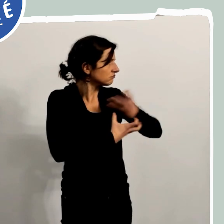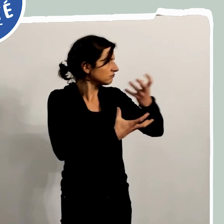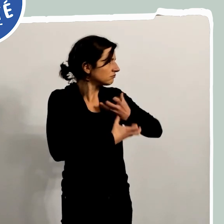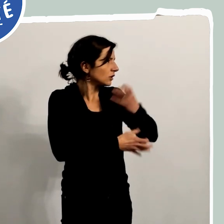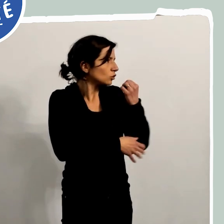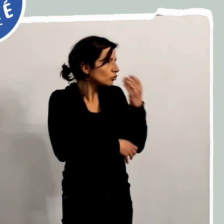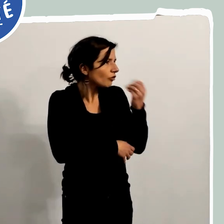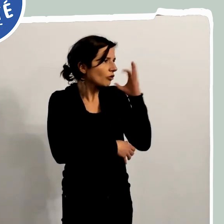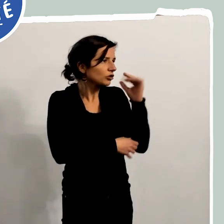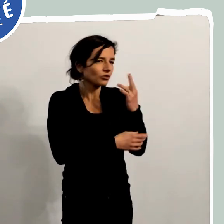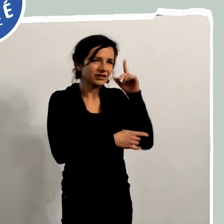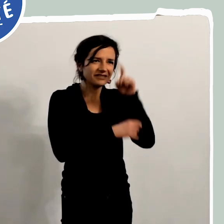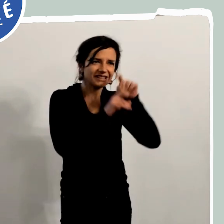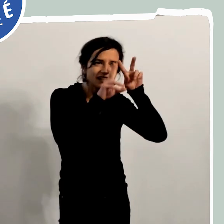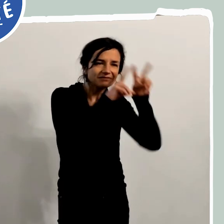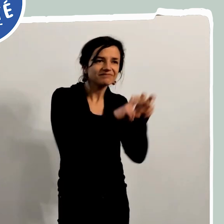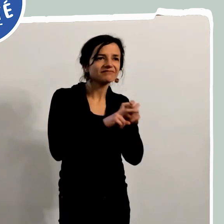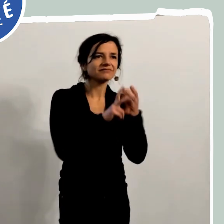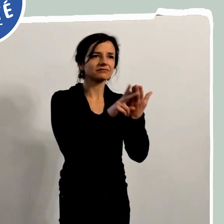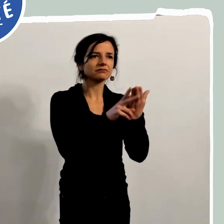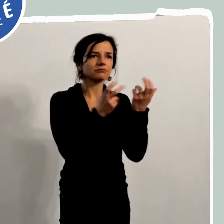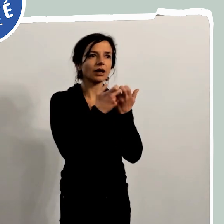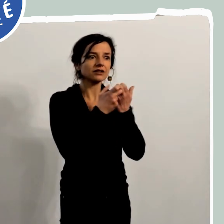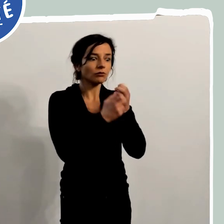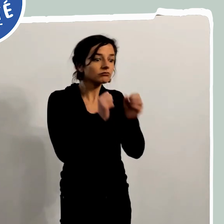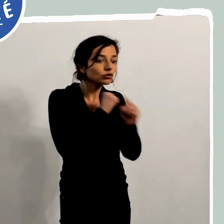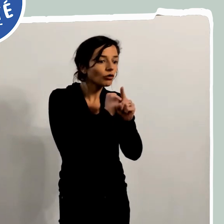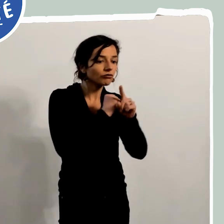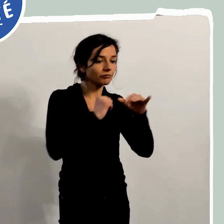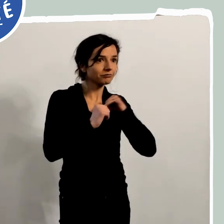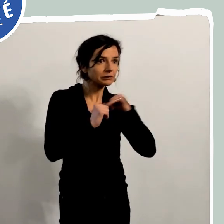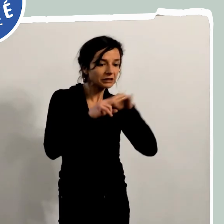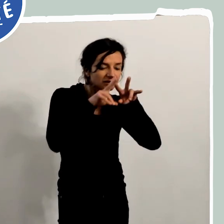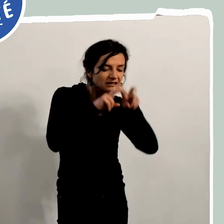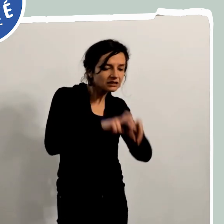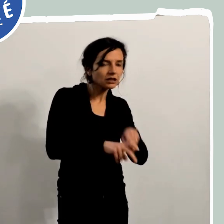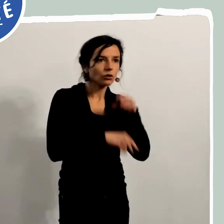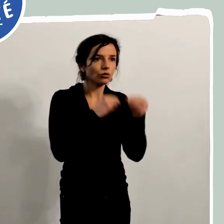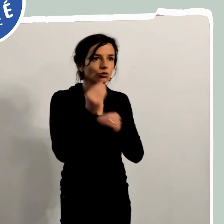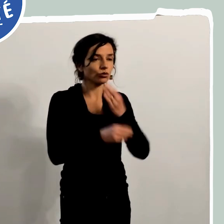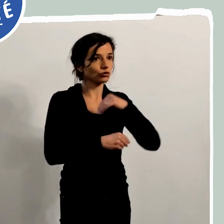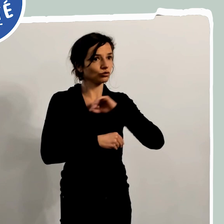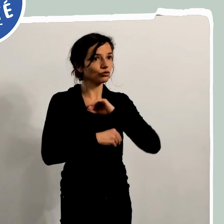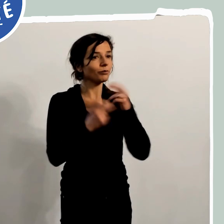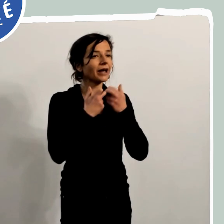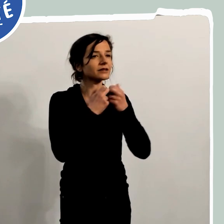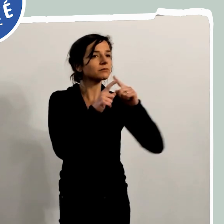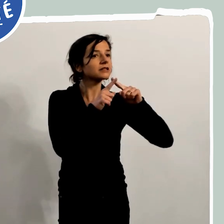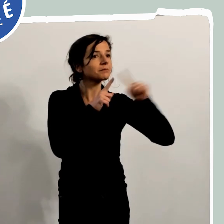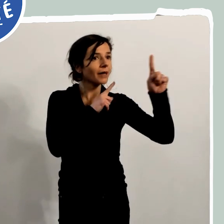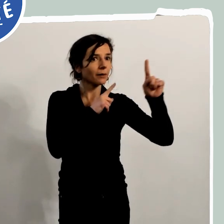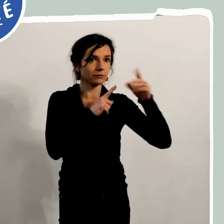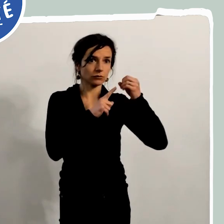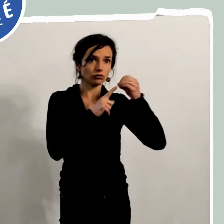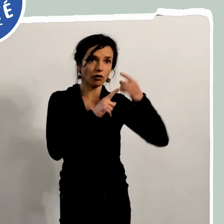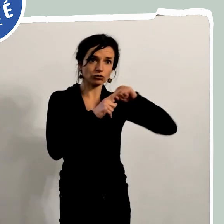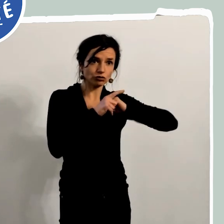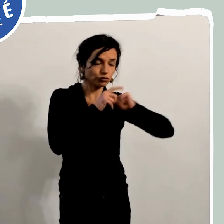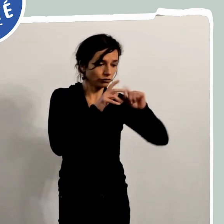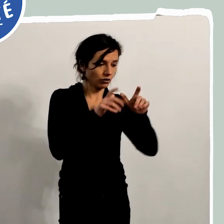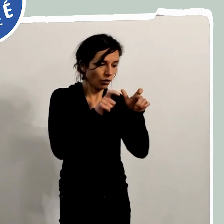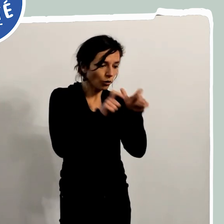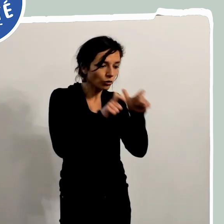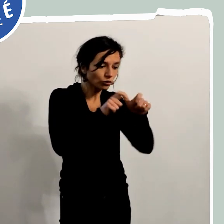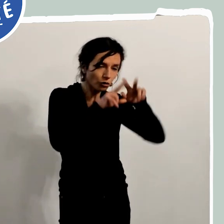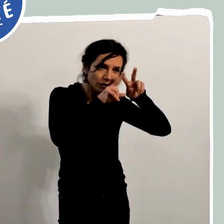un projet de doser des polluants, les PFAS et les phtalates, dans le sperme. Et ainsi, on va